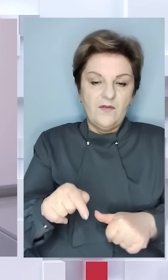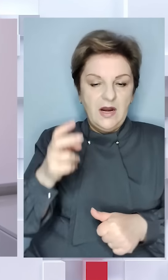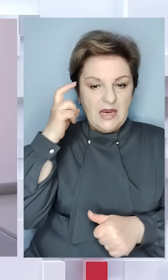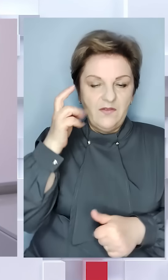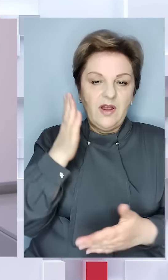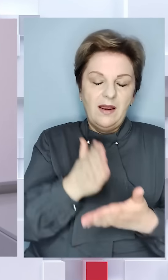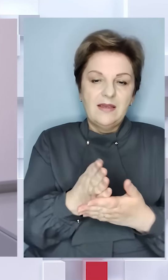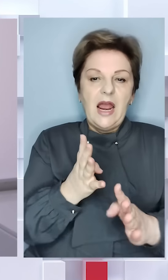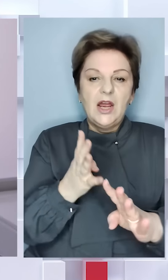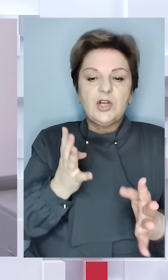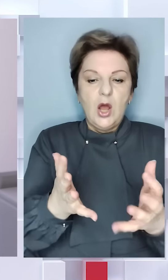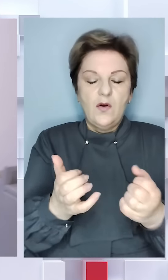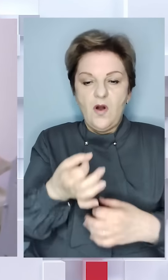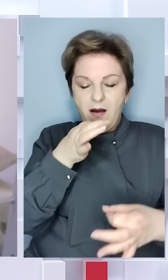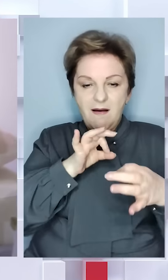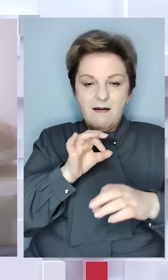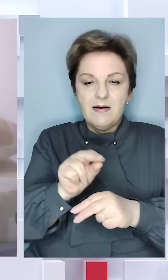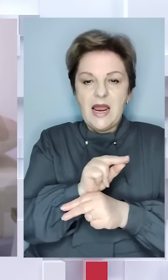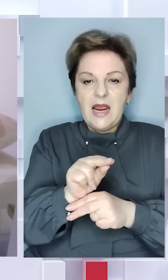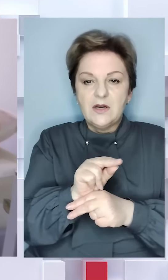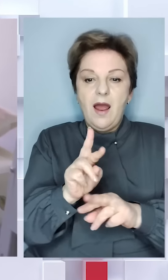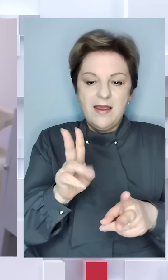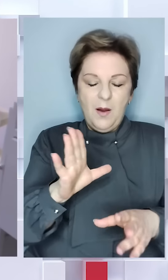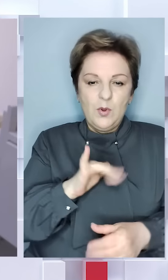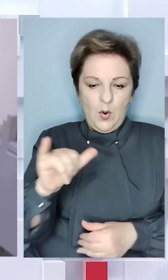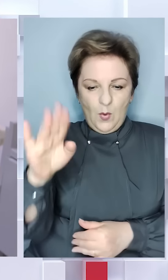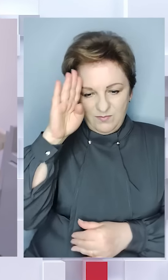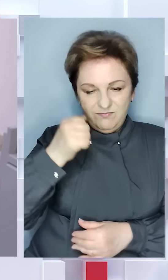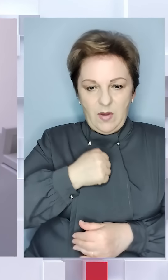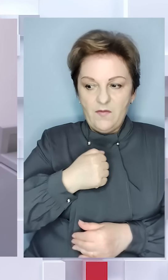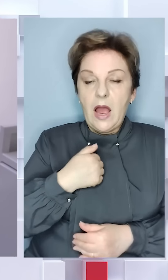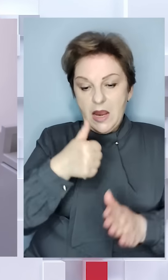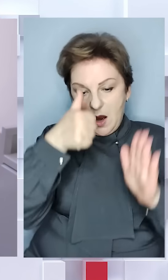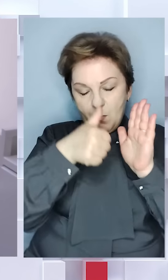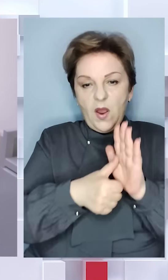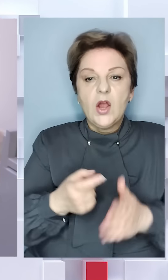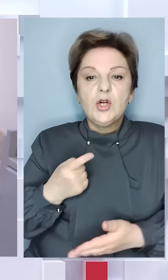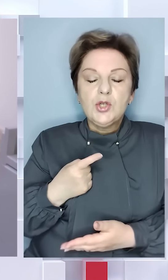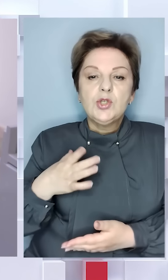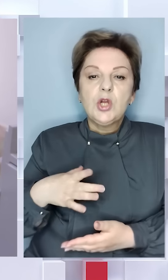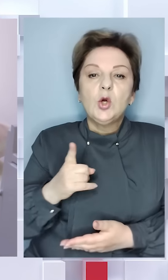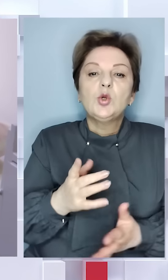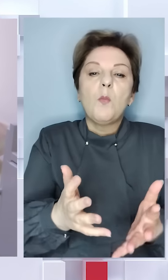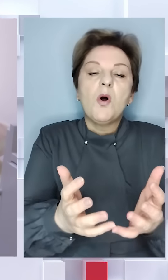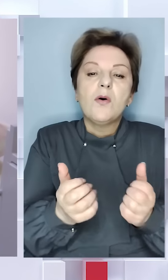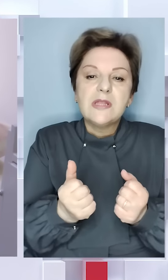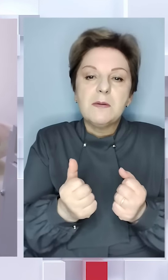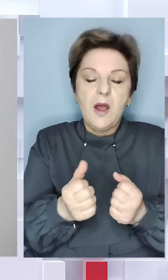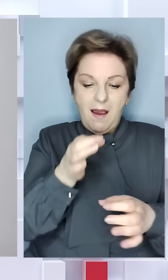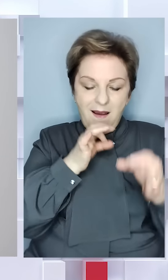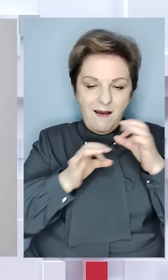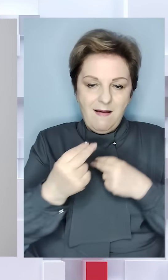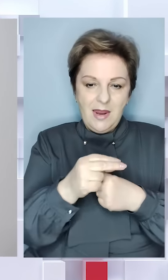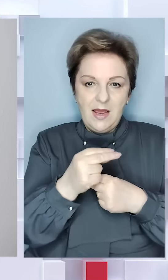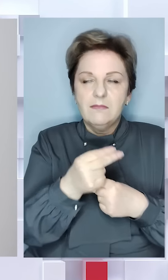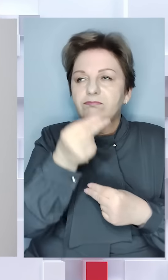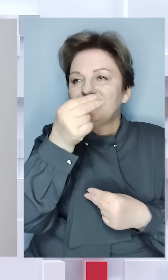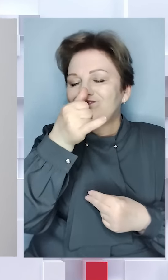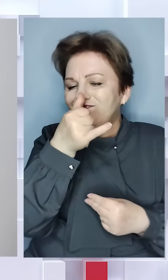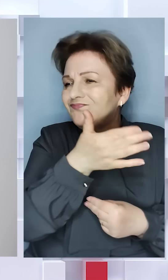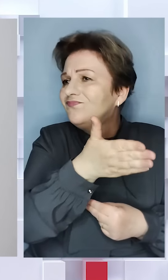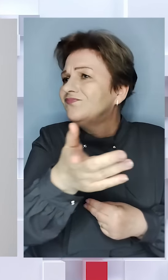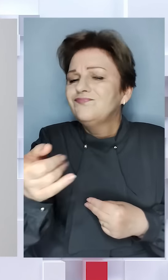черга на отримання ліків, як це було у бійця Ігната. Я півроку чекав просто, щоб отримати ліки. Ні купиш,